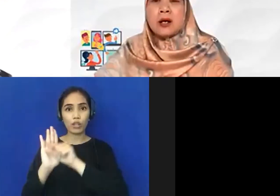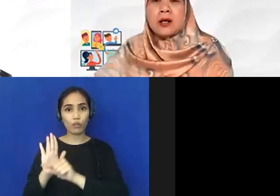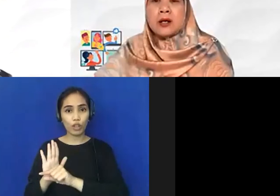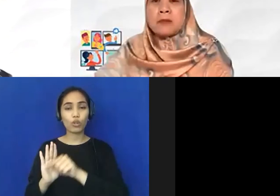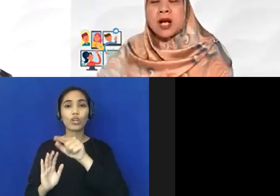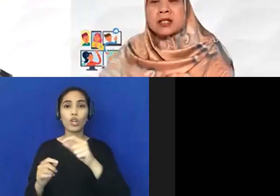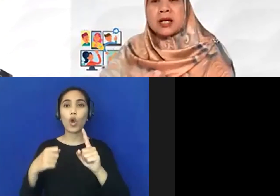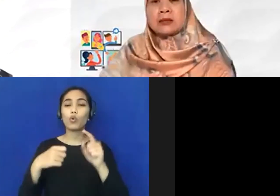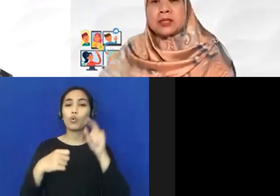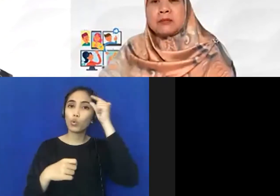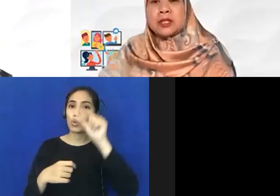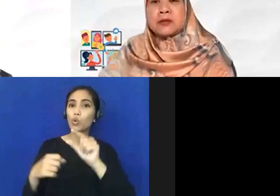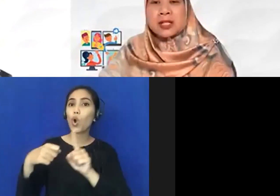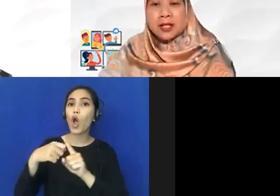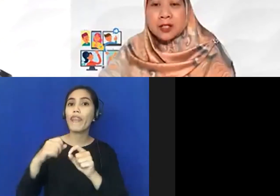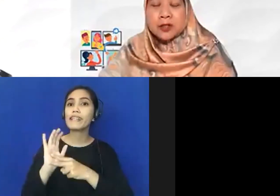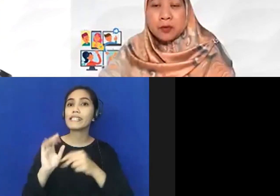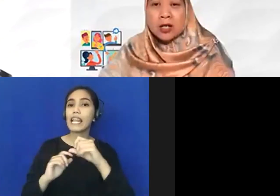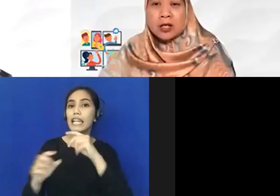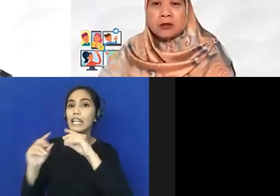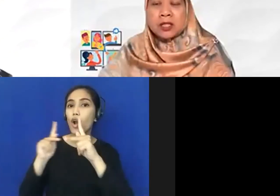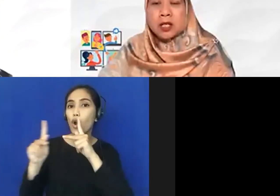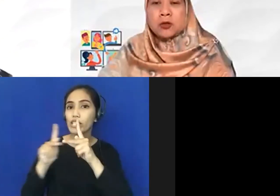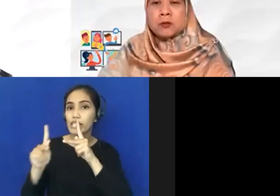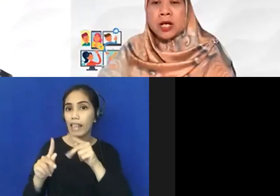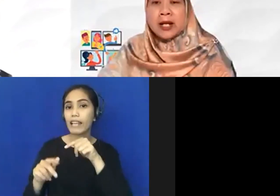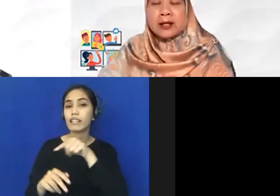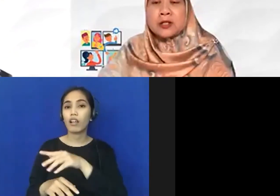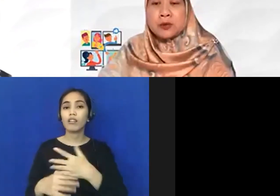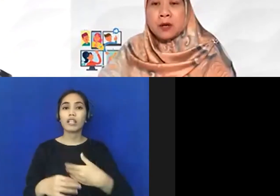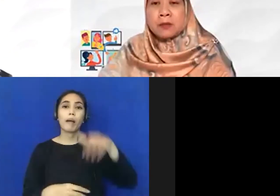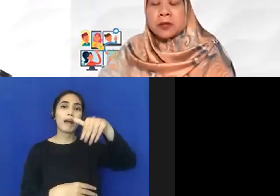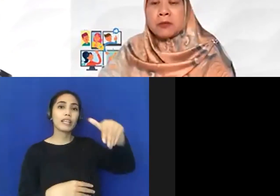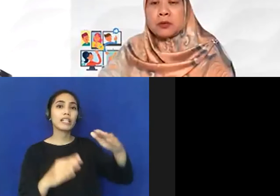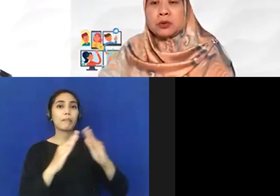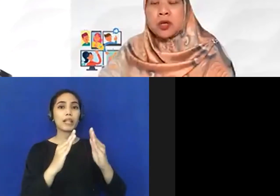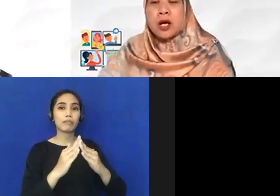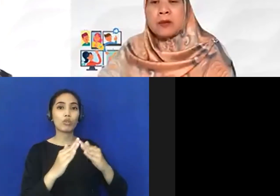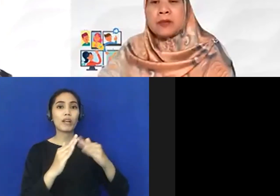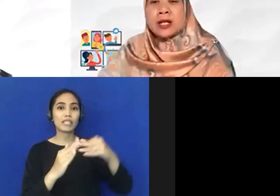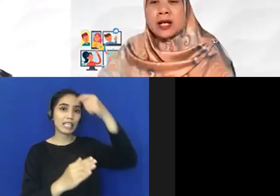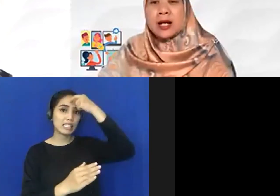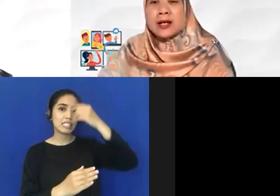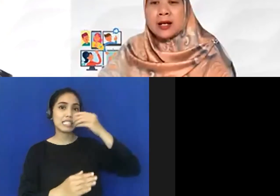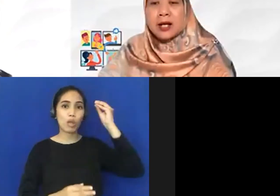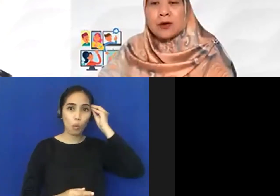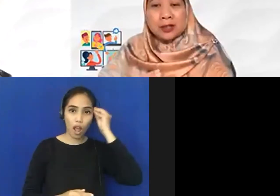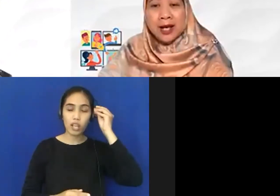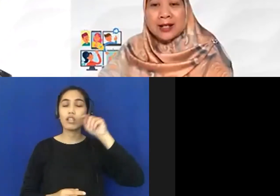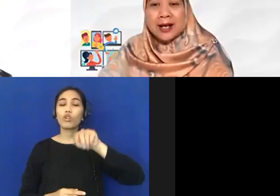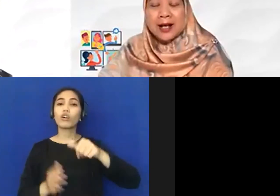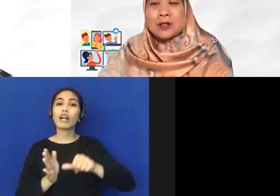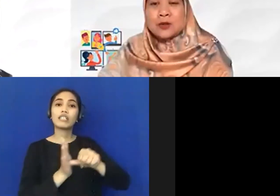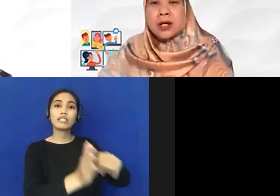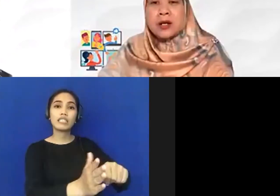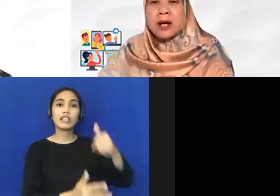juga mengajak teman-teman di rumah sakit jiwa dan di rumah sakit umum dengan layanan jiwa, Mas Bram, untuk memberikan layanan